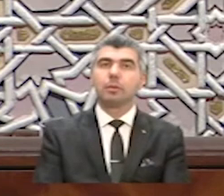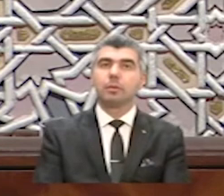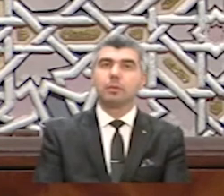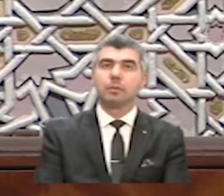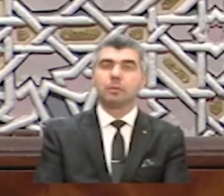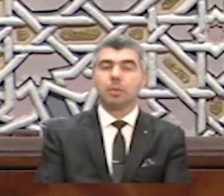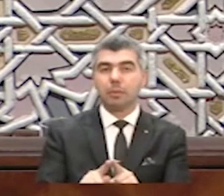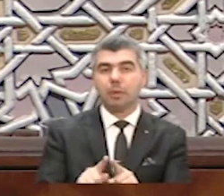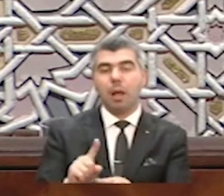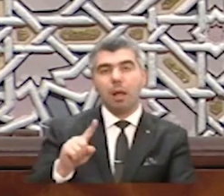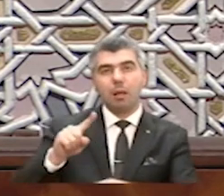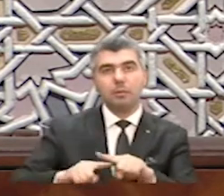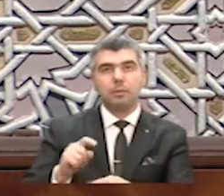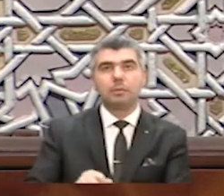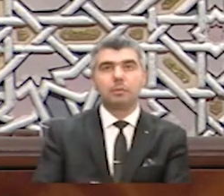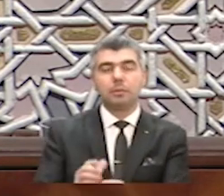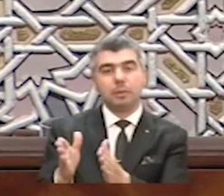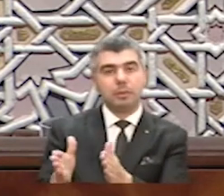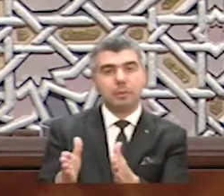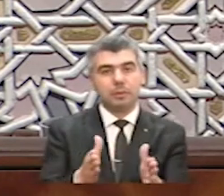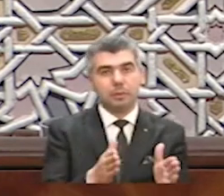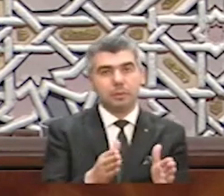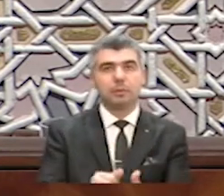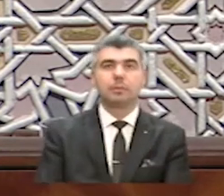اعتبارهما. نمر السيد رئيس